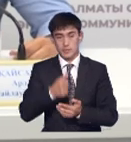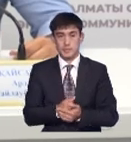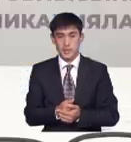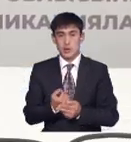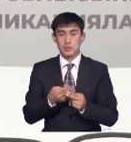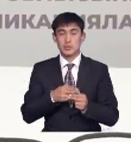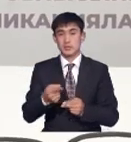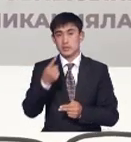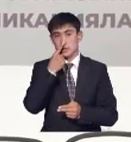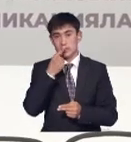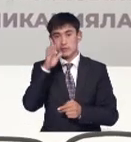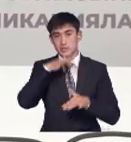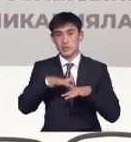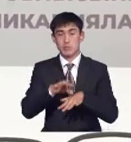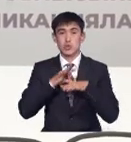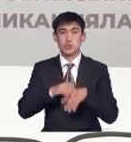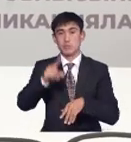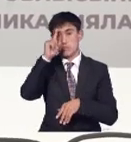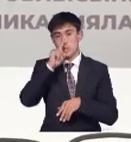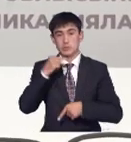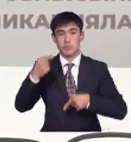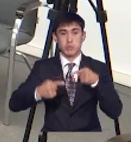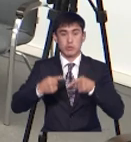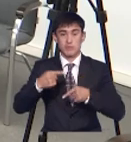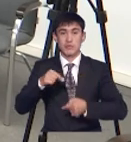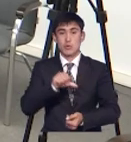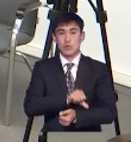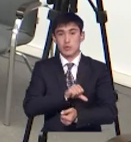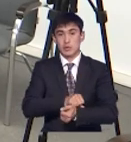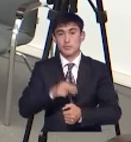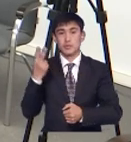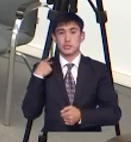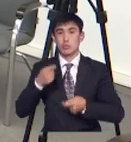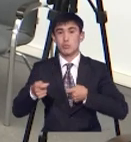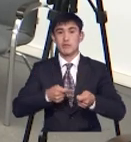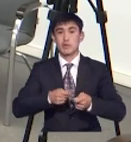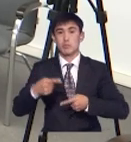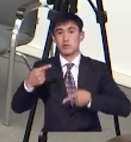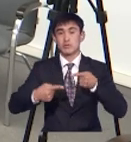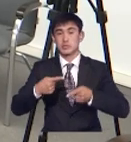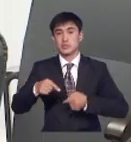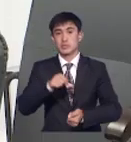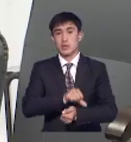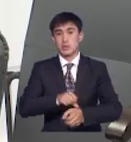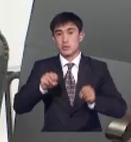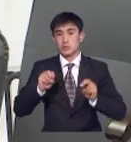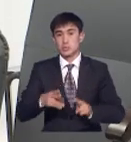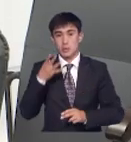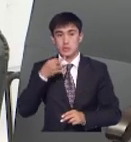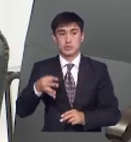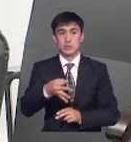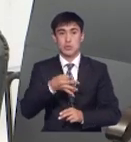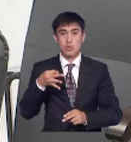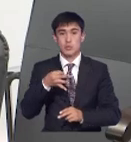2023-2025 годы. Кроме того, недавно в стране прошел месячник по борьбе с наркотиками. Начальник управления по противодействию